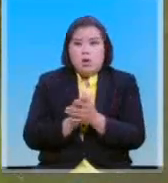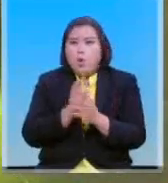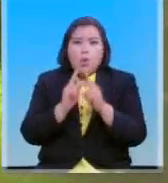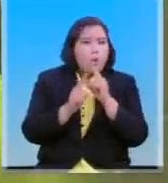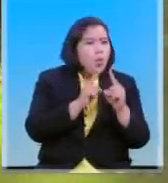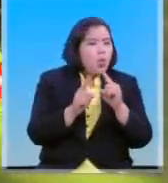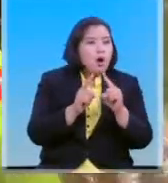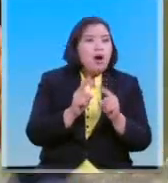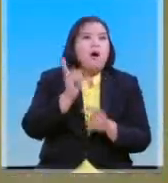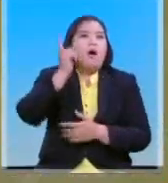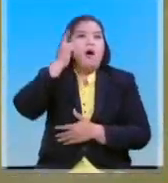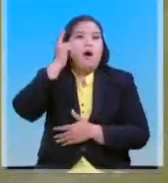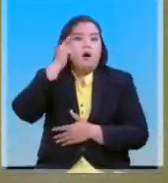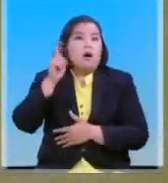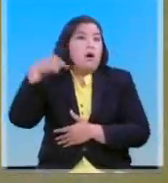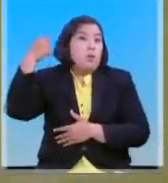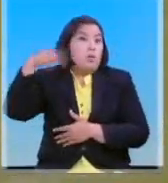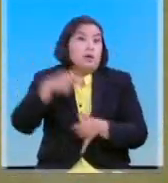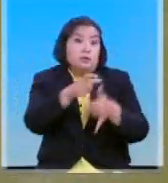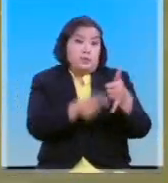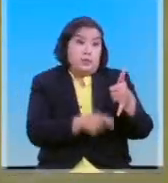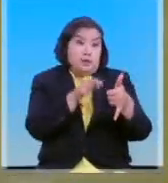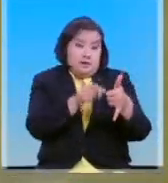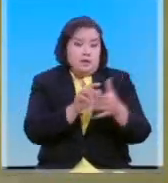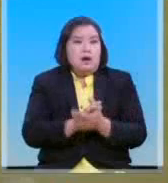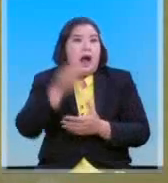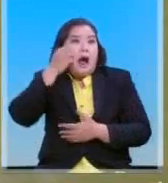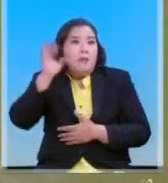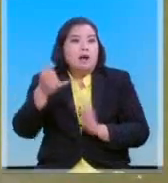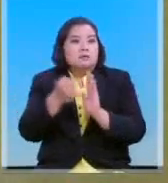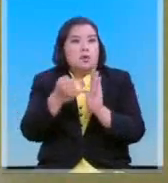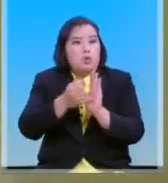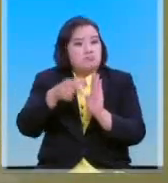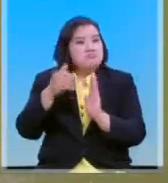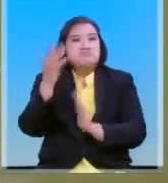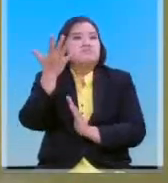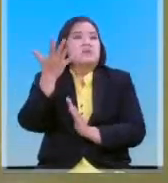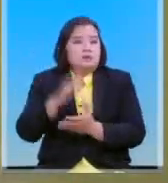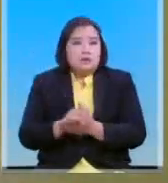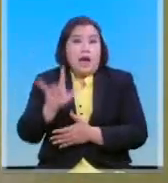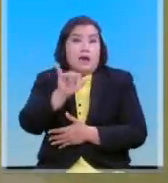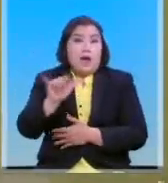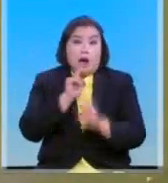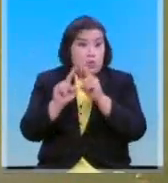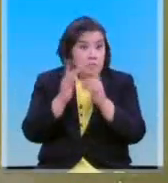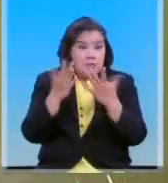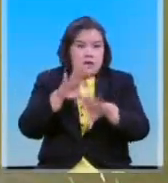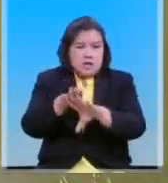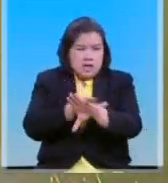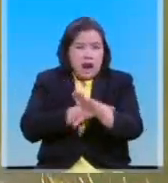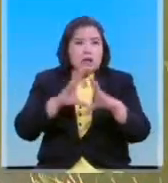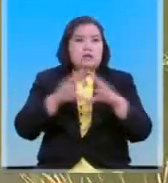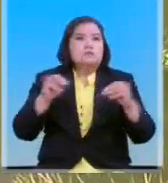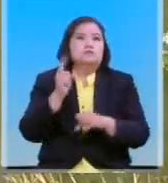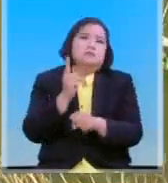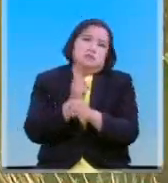าผู้เสียชีวิตเนี่ยก็ไม่ได้เดินทางกลับภูมิลำเนาแล้วก็ขาดการติดต่อกับญาติๆเขาเนี่ยประมาณ 1-2 ปีแล้วด้วยนะคะก็เ